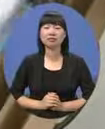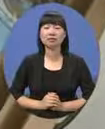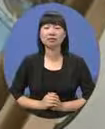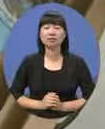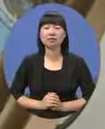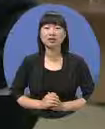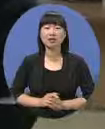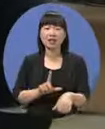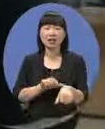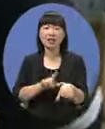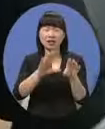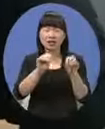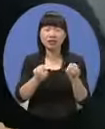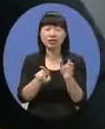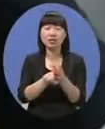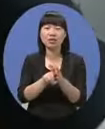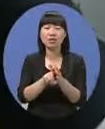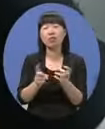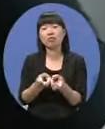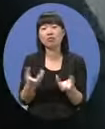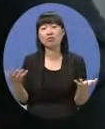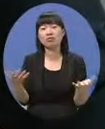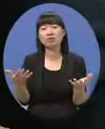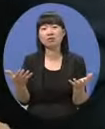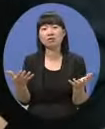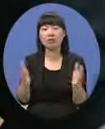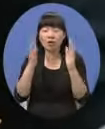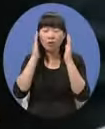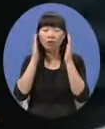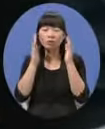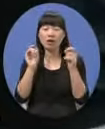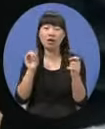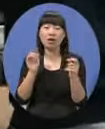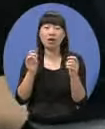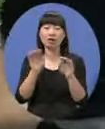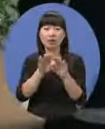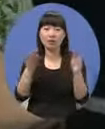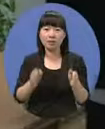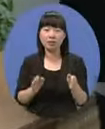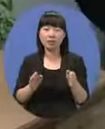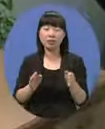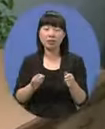대호군은 알람 시계를 끄기 위해서 어쩔 수 없이 책상 앞으로 몸을 움직였다.